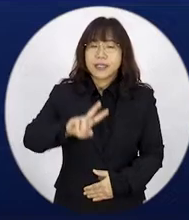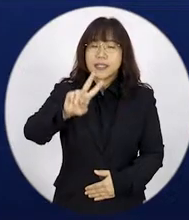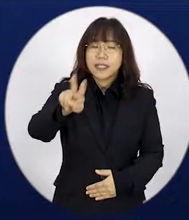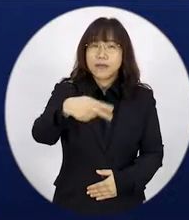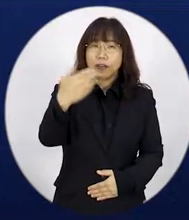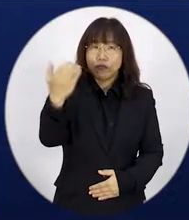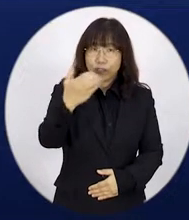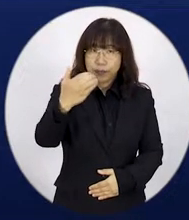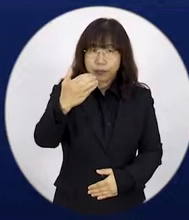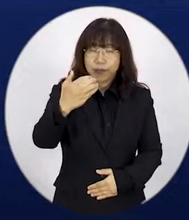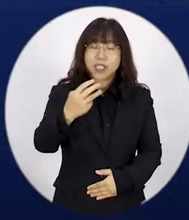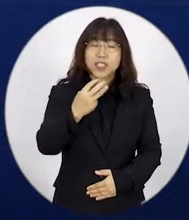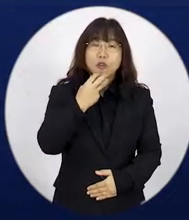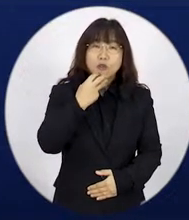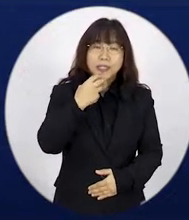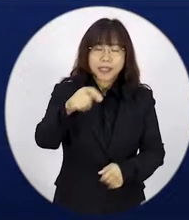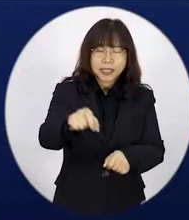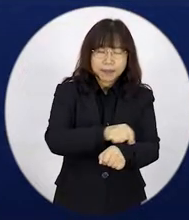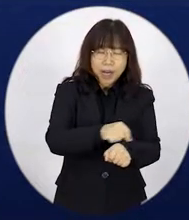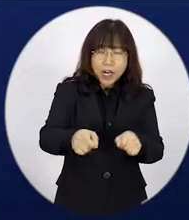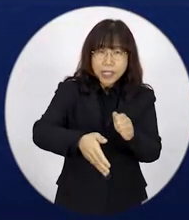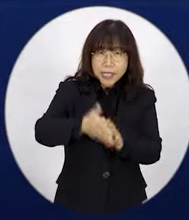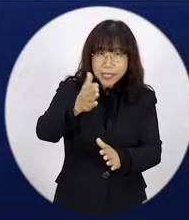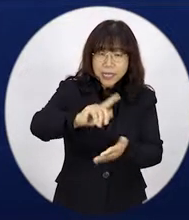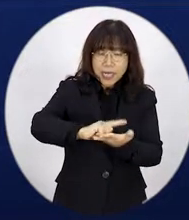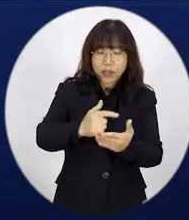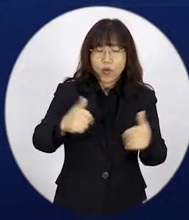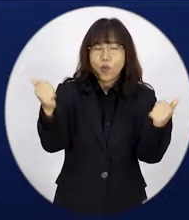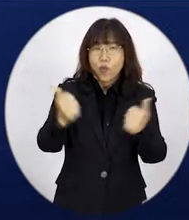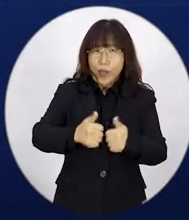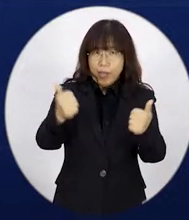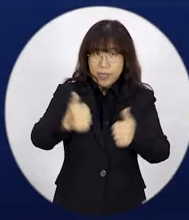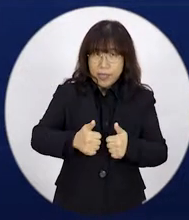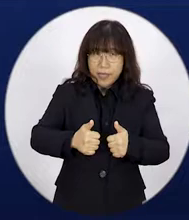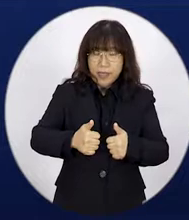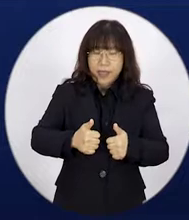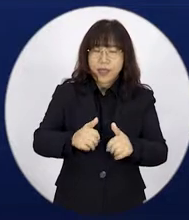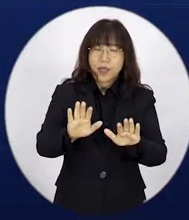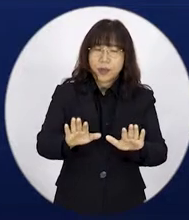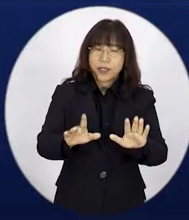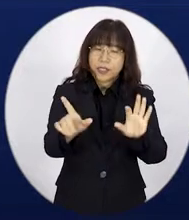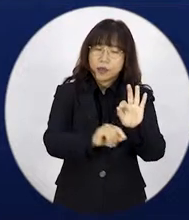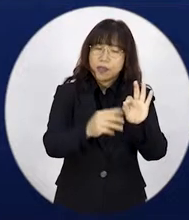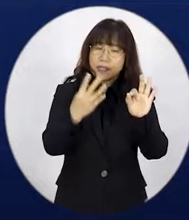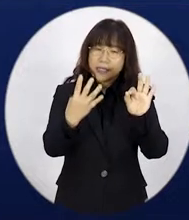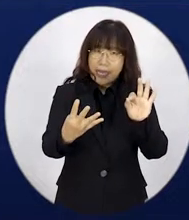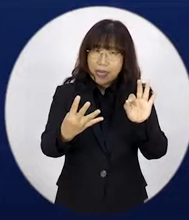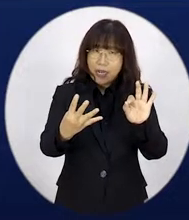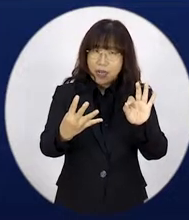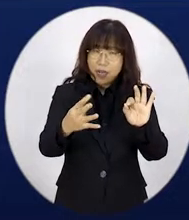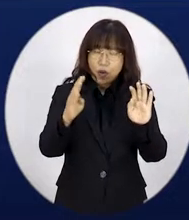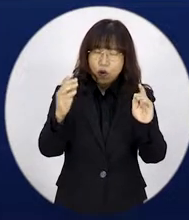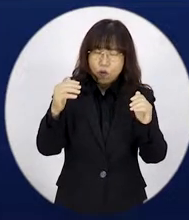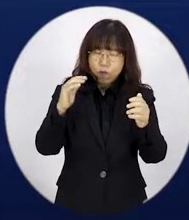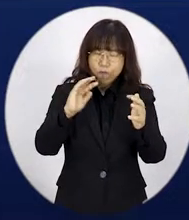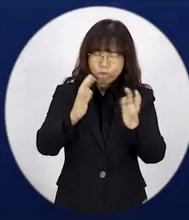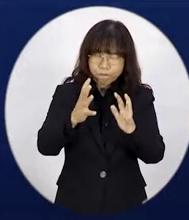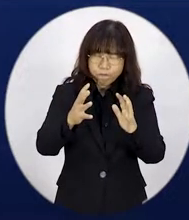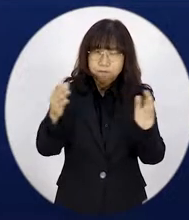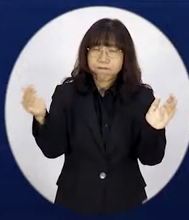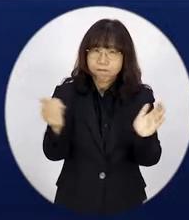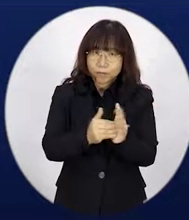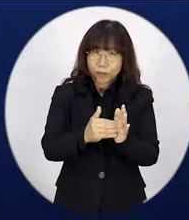제 290회 서울특별시 강서구의회 제 1차 정례회가 지난 4일 제2차 본회의로 패배했습니다